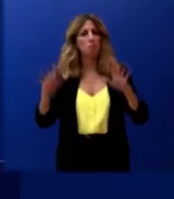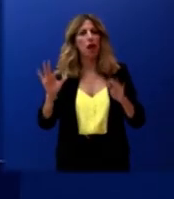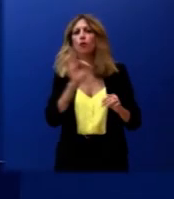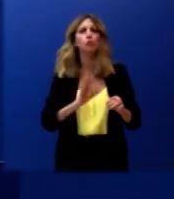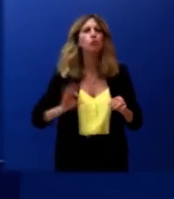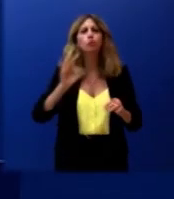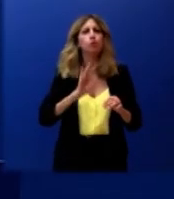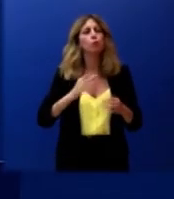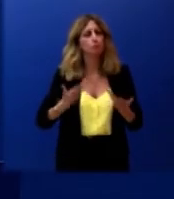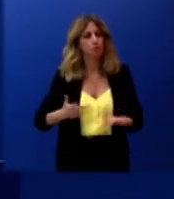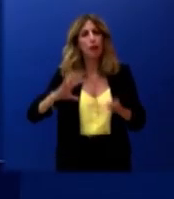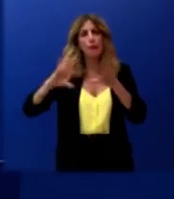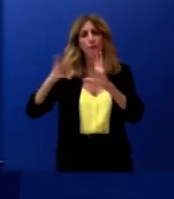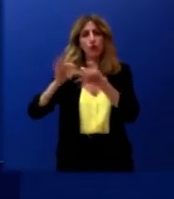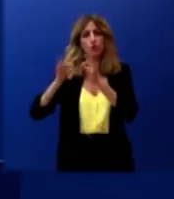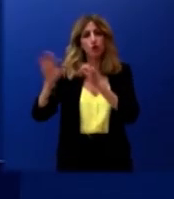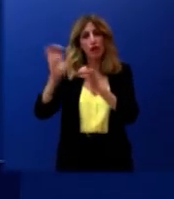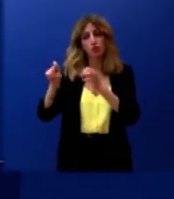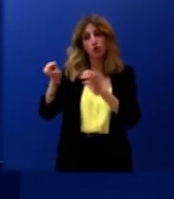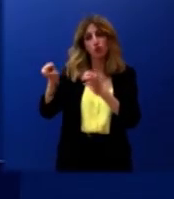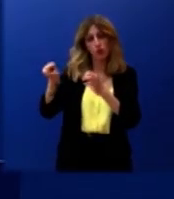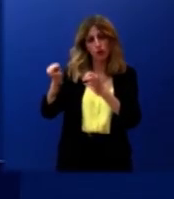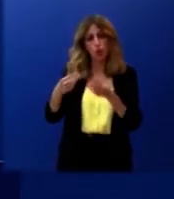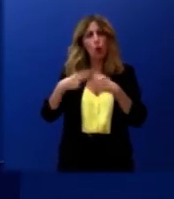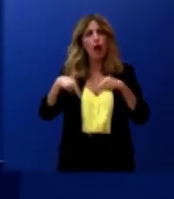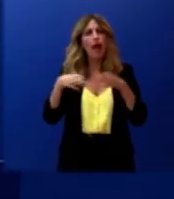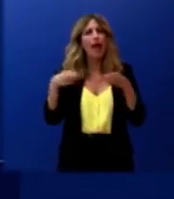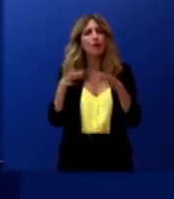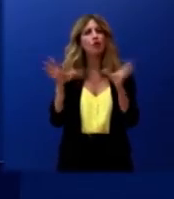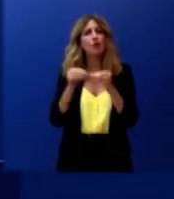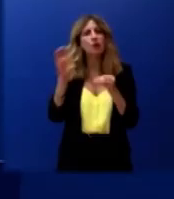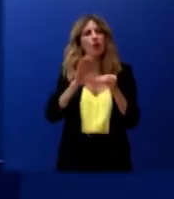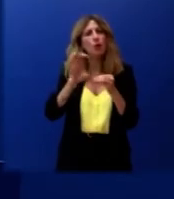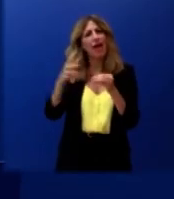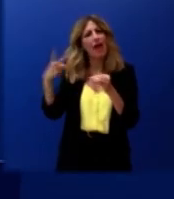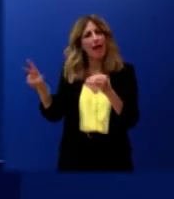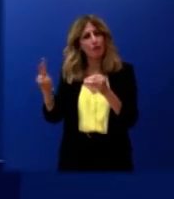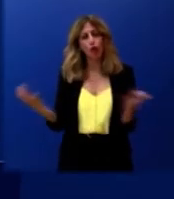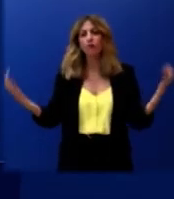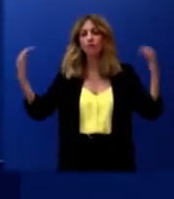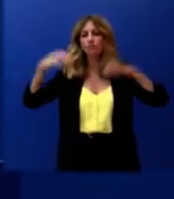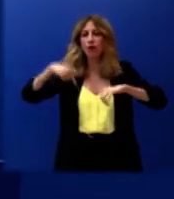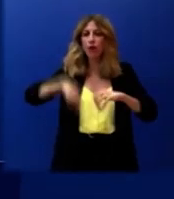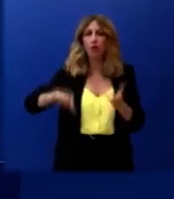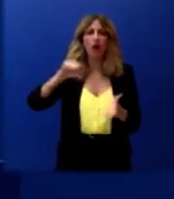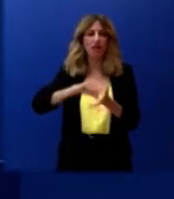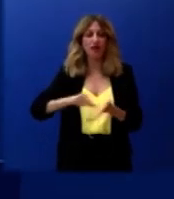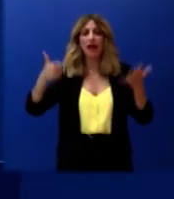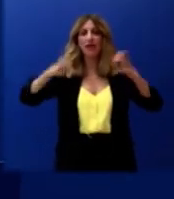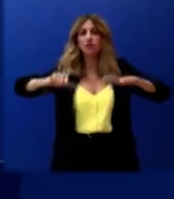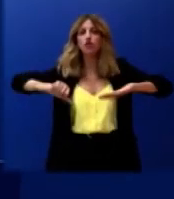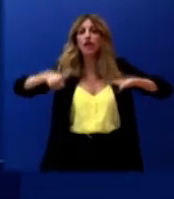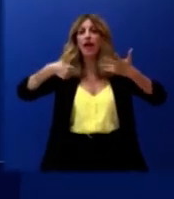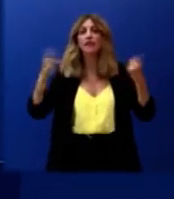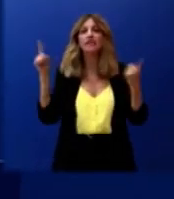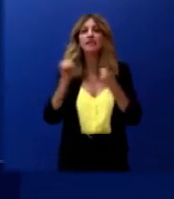66η συνάντηση της Περιφερειακής Επιτροπής για την Ευρώπη του Παγκόσμιου Οργανισμού Τουρισμού, που πραγματοποιείται στην Αθήνα, έστειλε μήνυμα